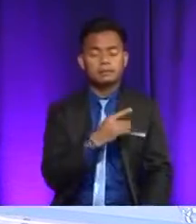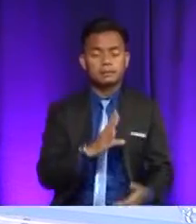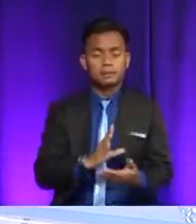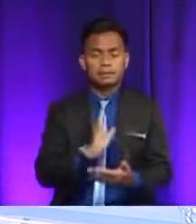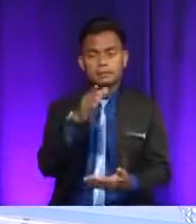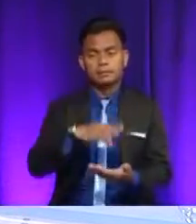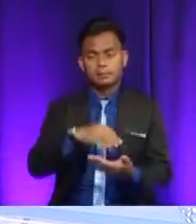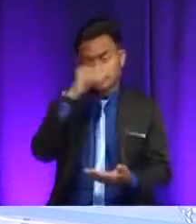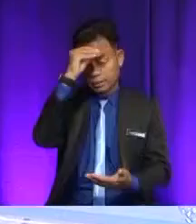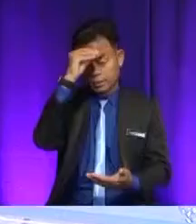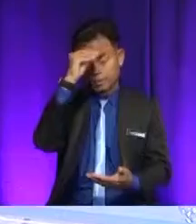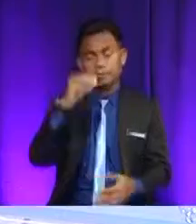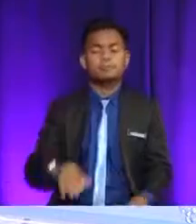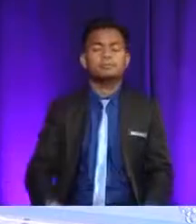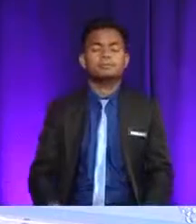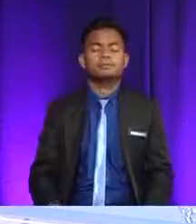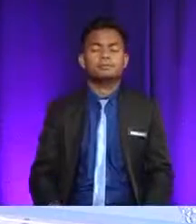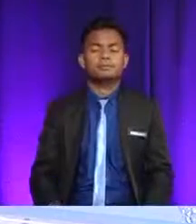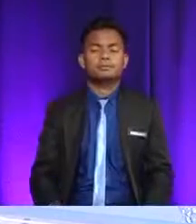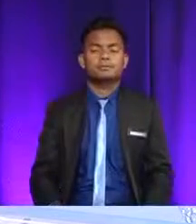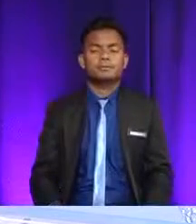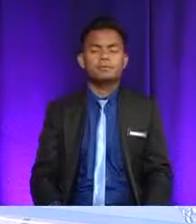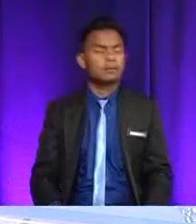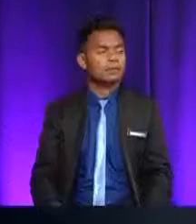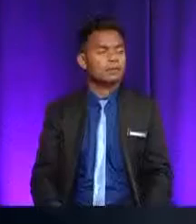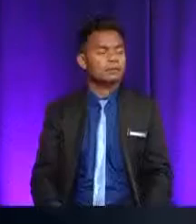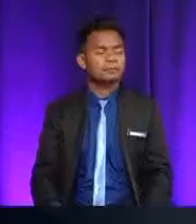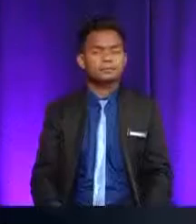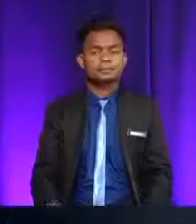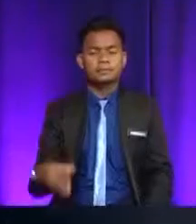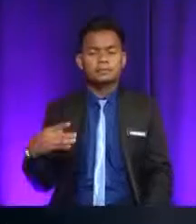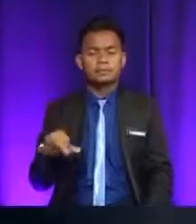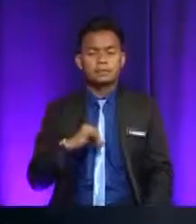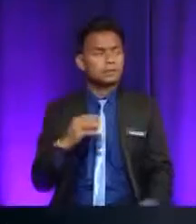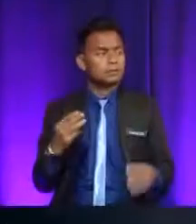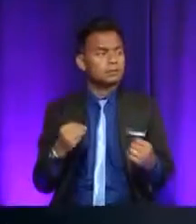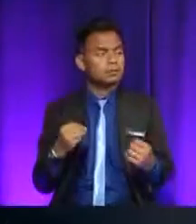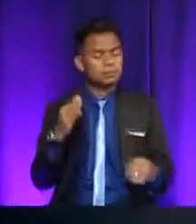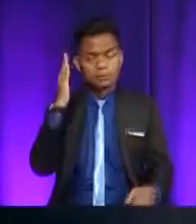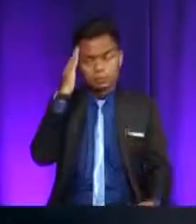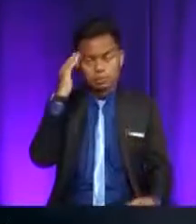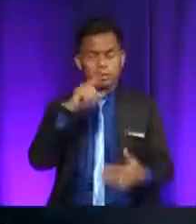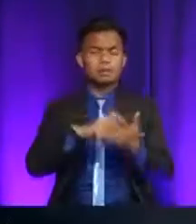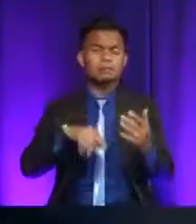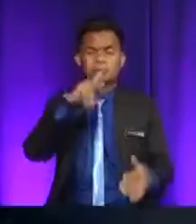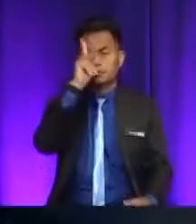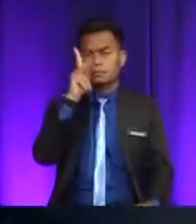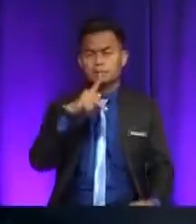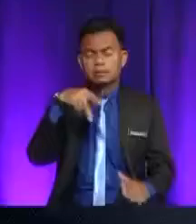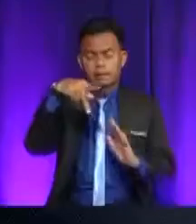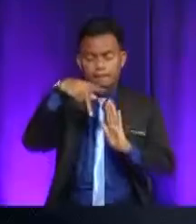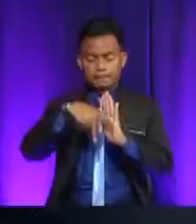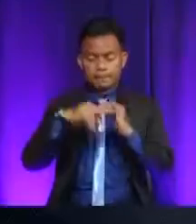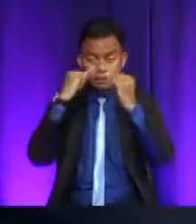yang akan mengajak kita tidak tahu lagi ini apakah penjelasan lanjut mengenai